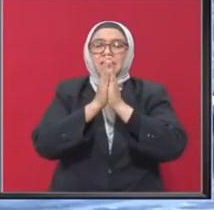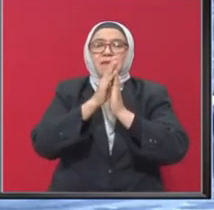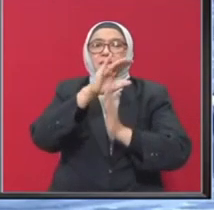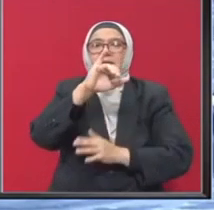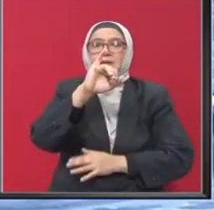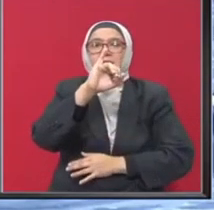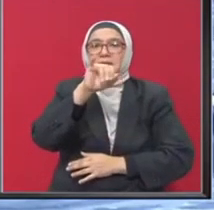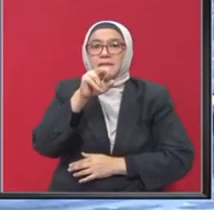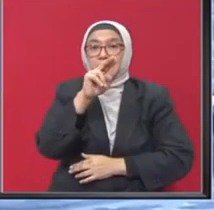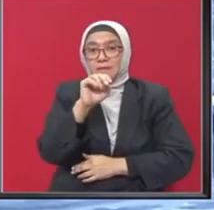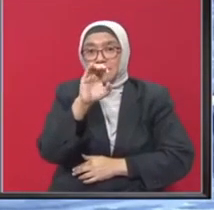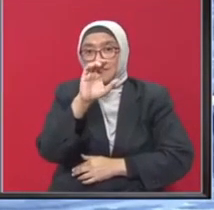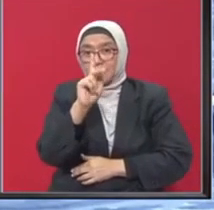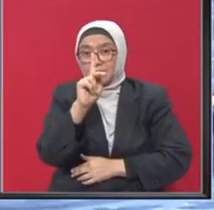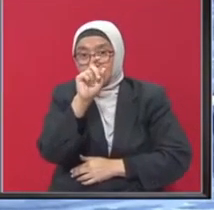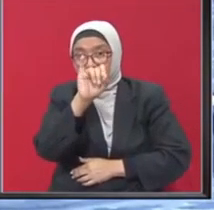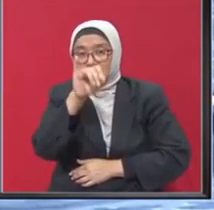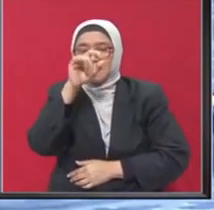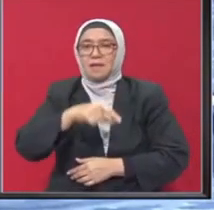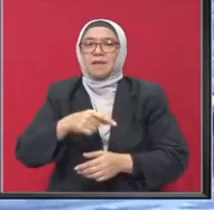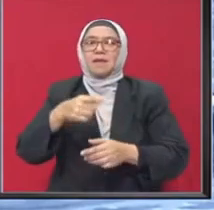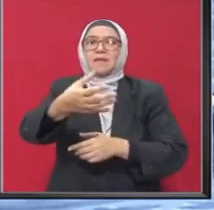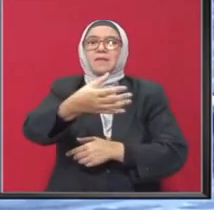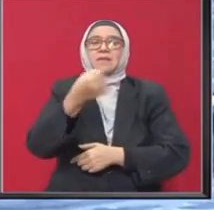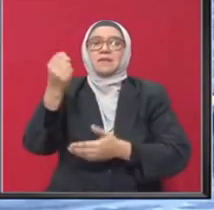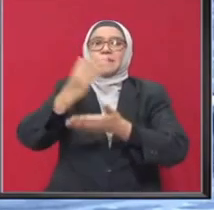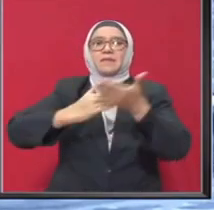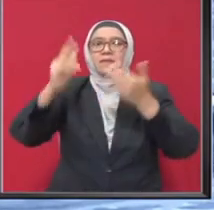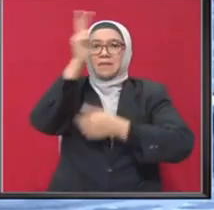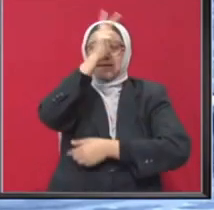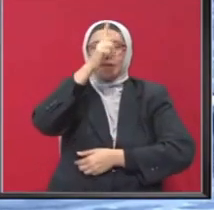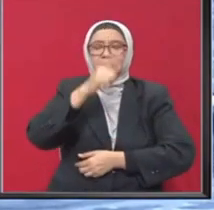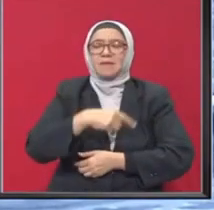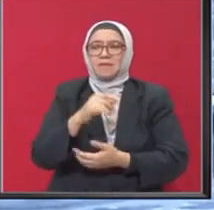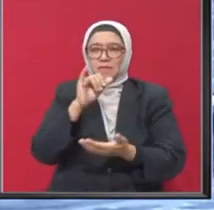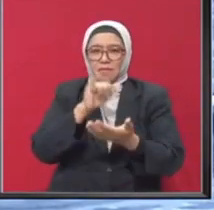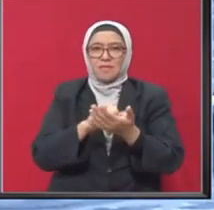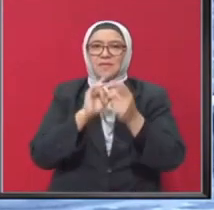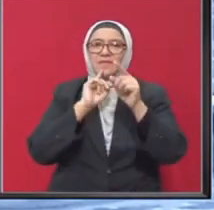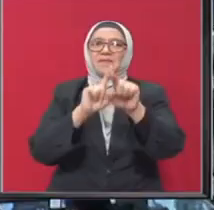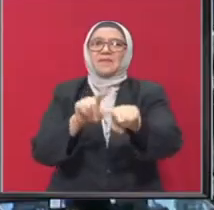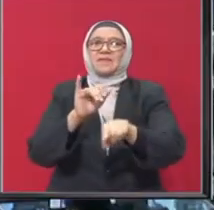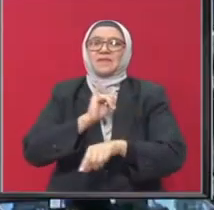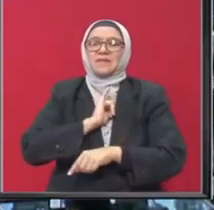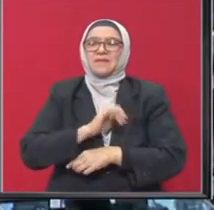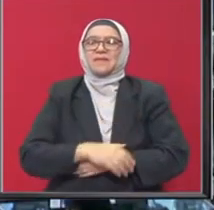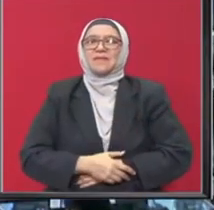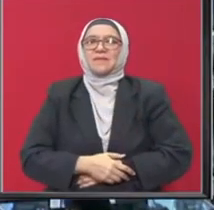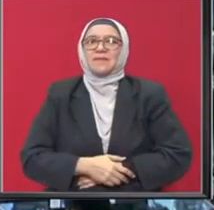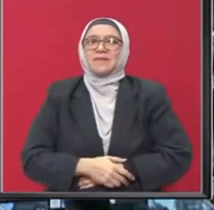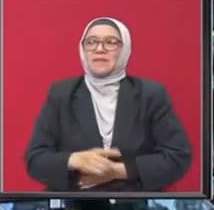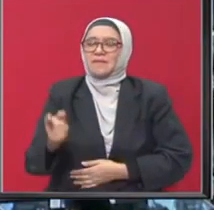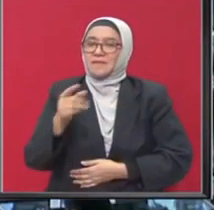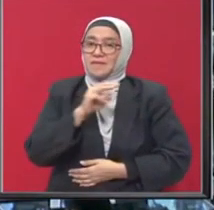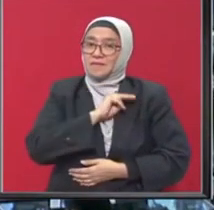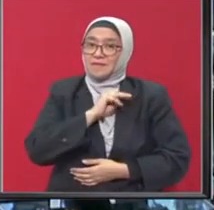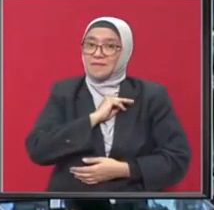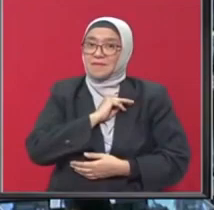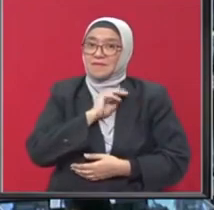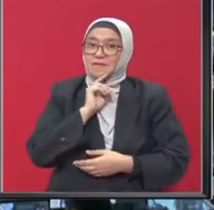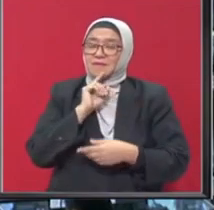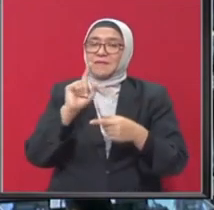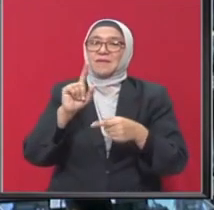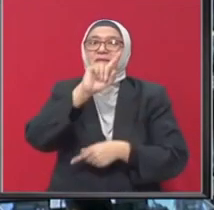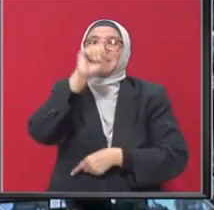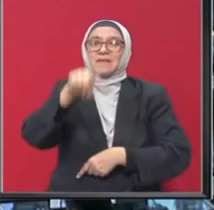yang diambil oleh pihak kerajaan setega itu jawaban TTS keknya masih simetris season tambahan